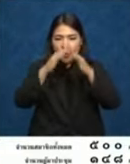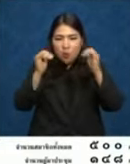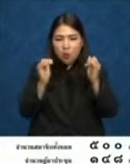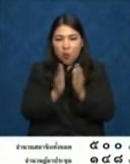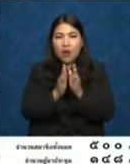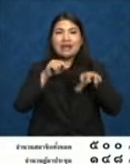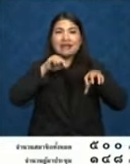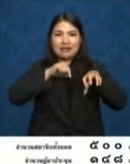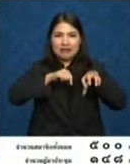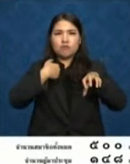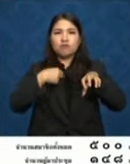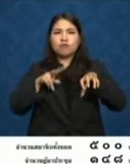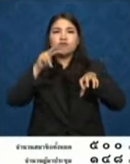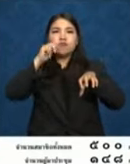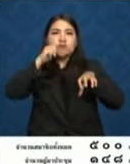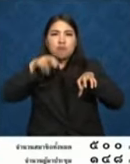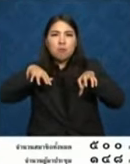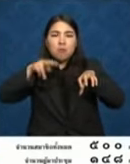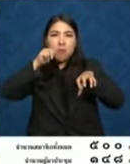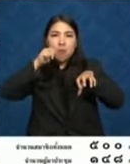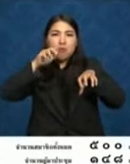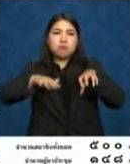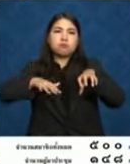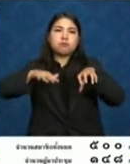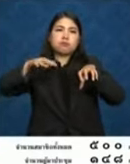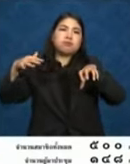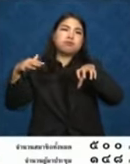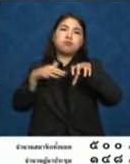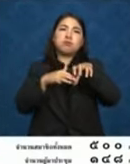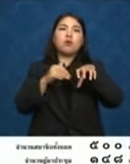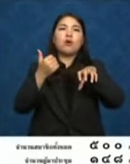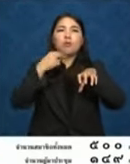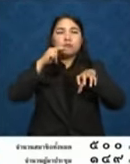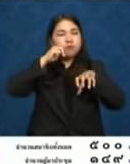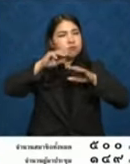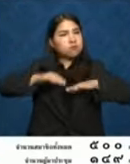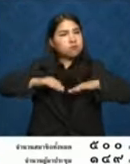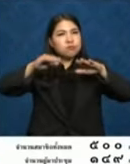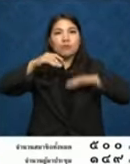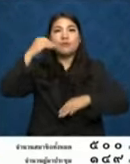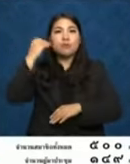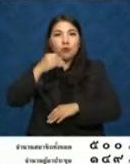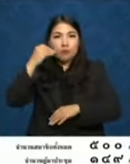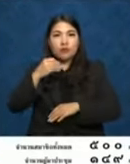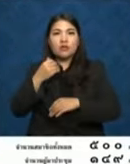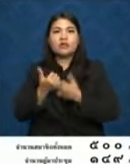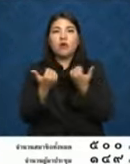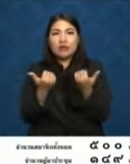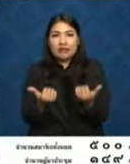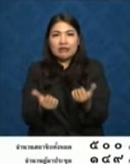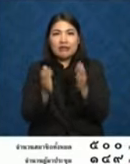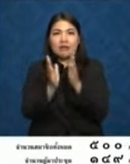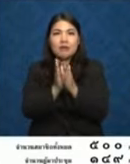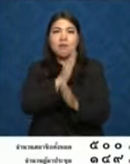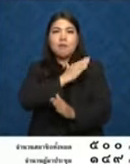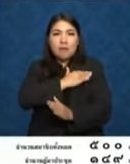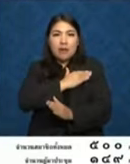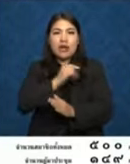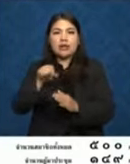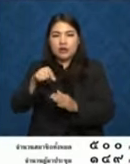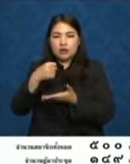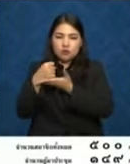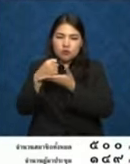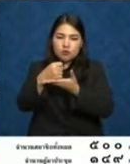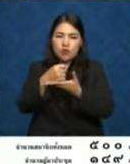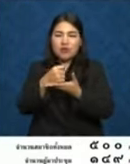ำน้อยจึงทำให้เกิดน้ำท่วมทุกปีปัจจุบันหลวงพ่อเจ้าวาดทั้ง2วัดนะครับได้สร้างคันดินชั่วคราวป้องกัน